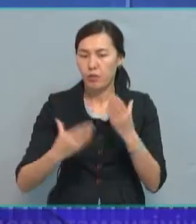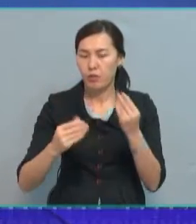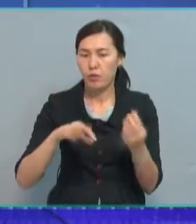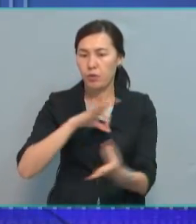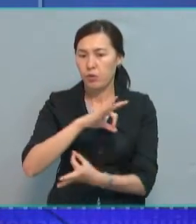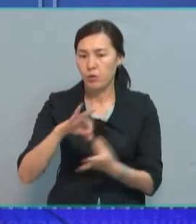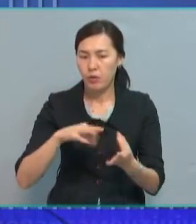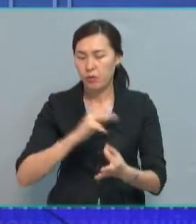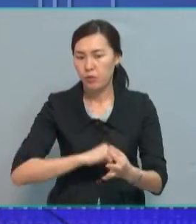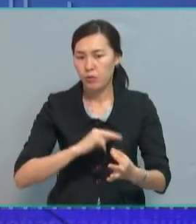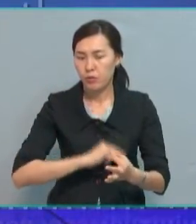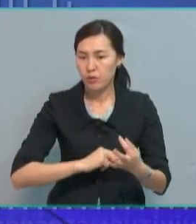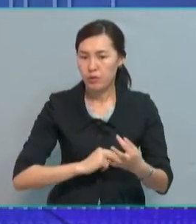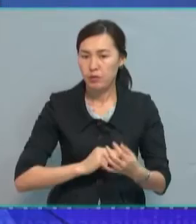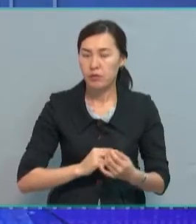ауызсумен жұмыс атқарып,